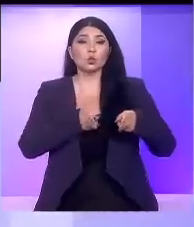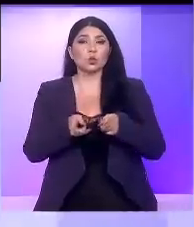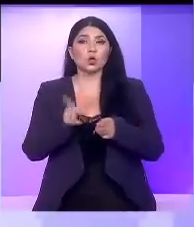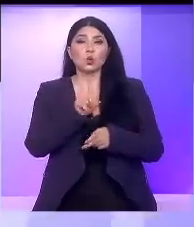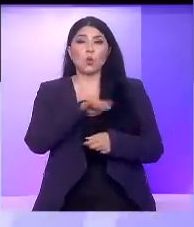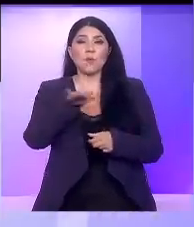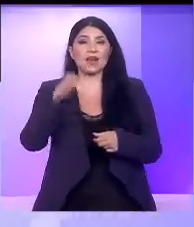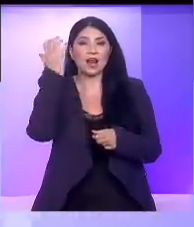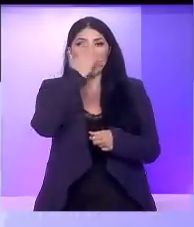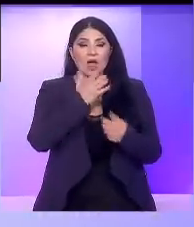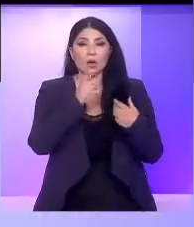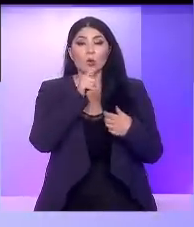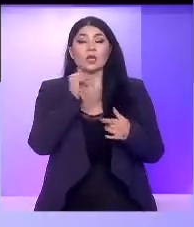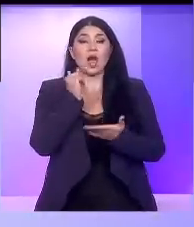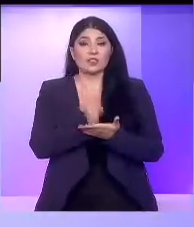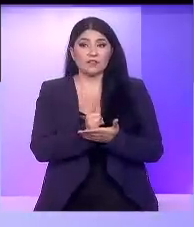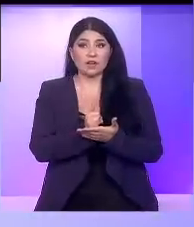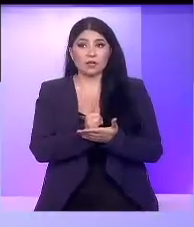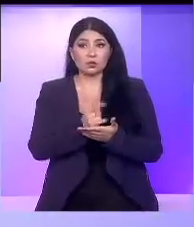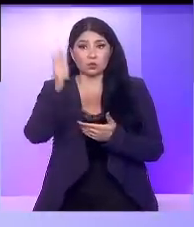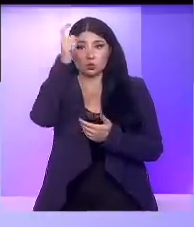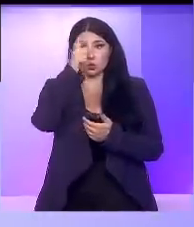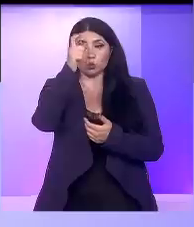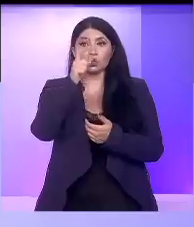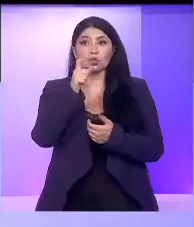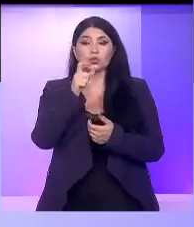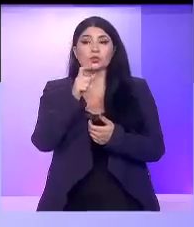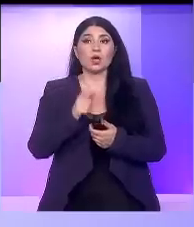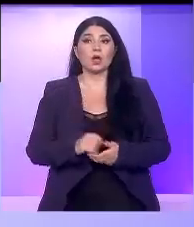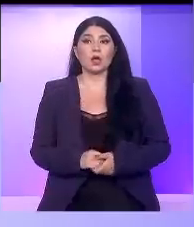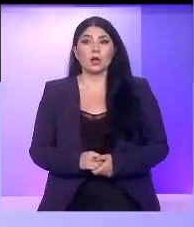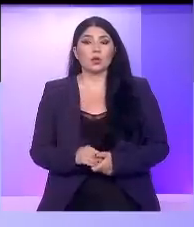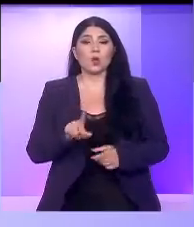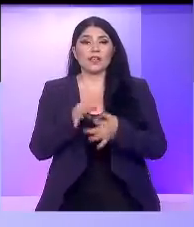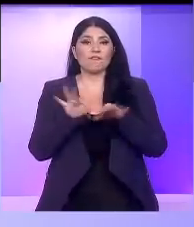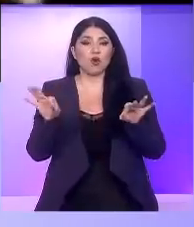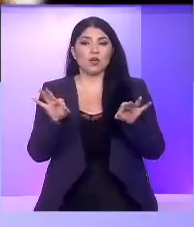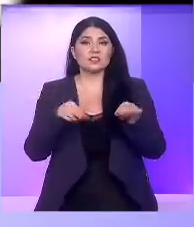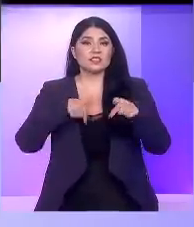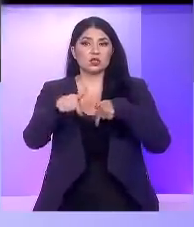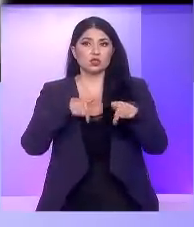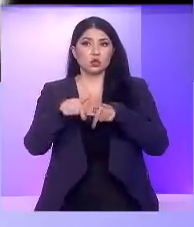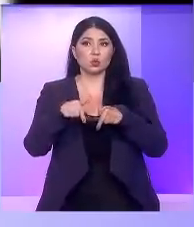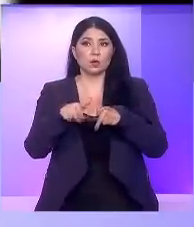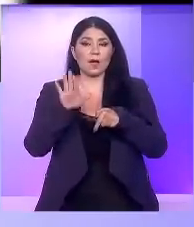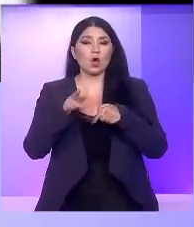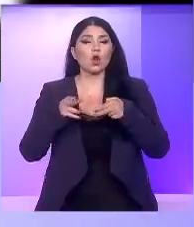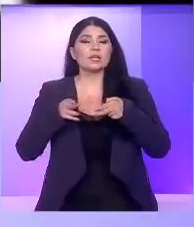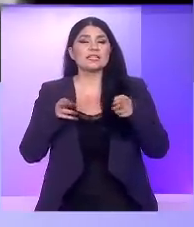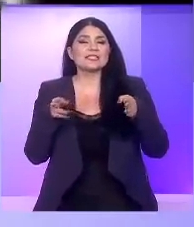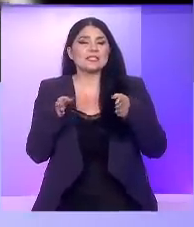neapărat Marea Neagră, pe unde, într-adevăr, cred că Turcia și-a făcut destul de bine treaba, nu a lăsat să treacă prin aceste